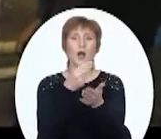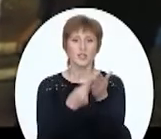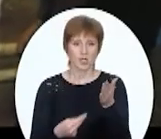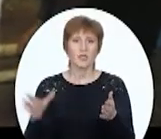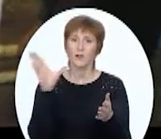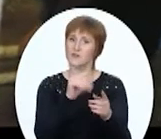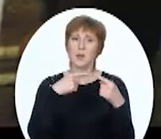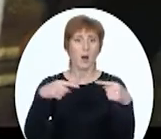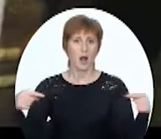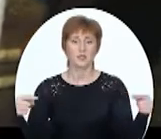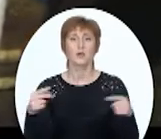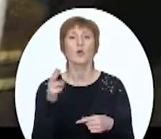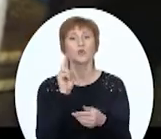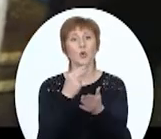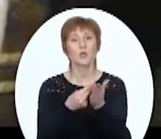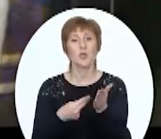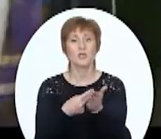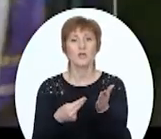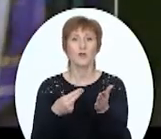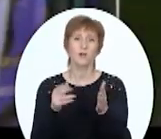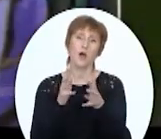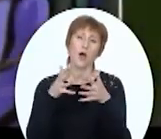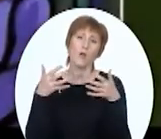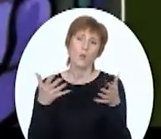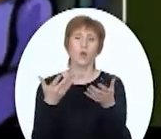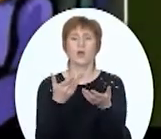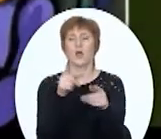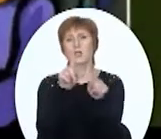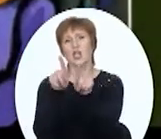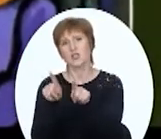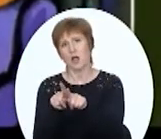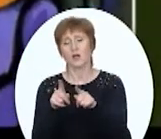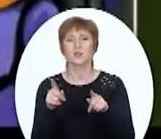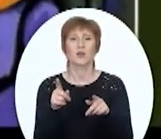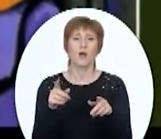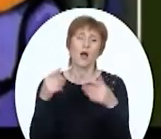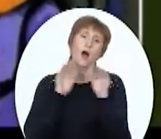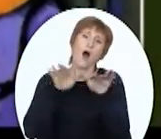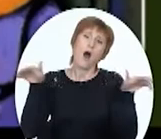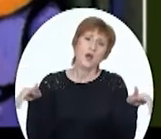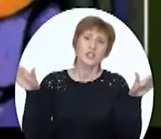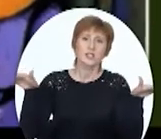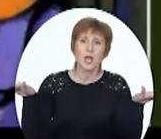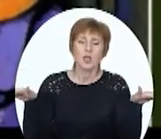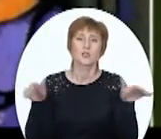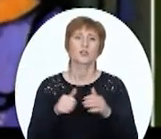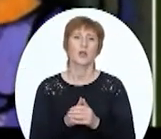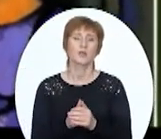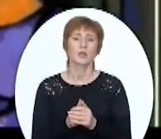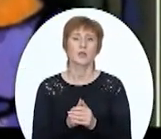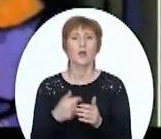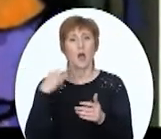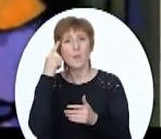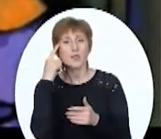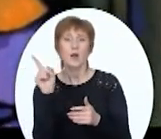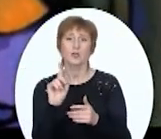Нарисовали все по-разному. Кто-то нарисовал более такие стандартные вещи, что вот ангел с крылышками.